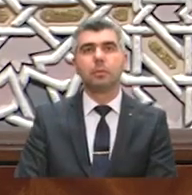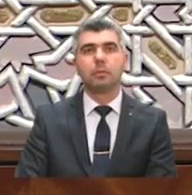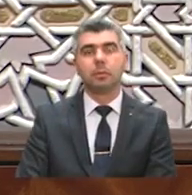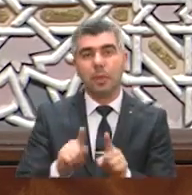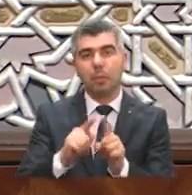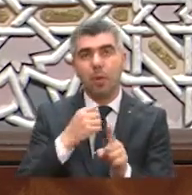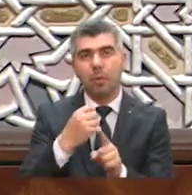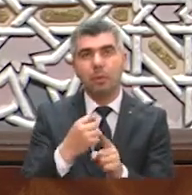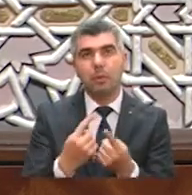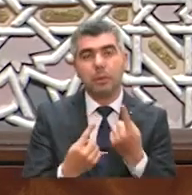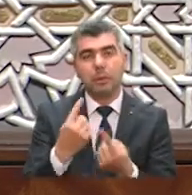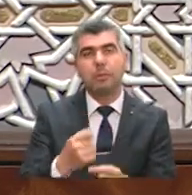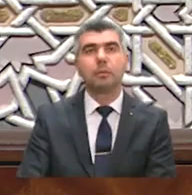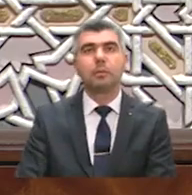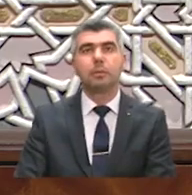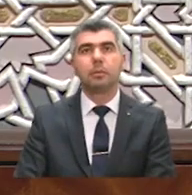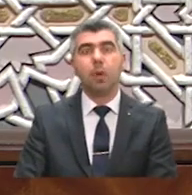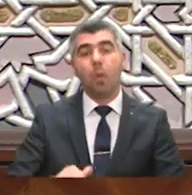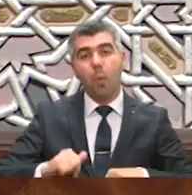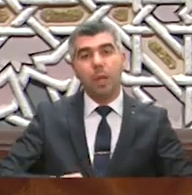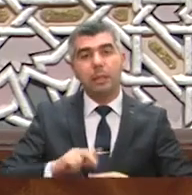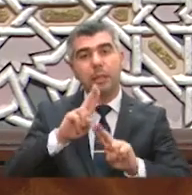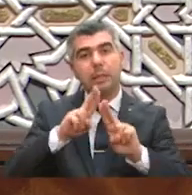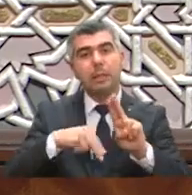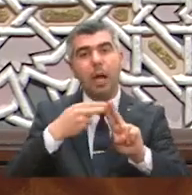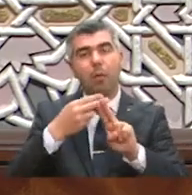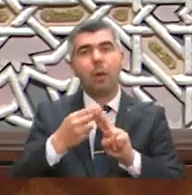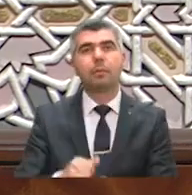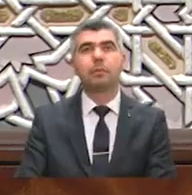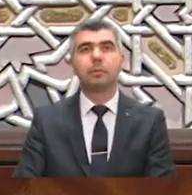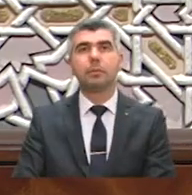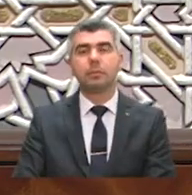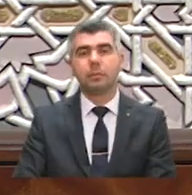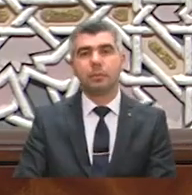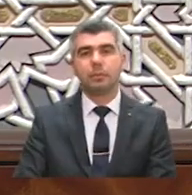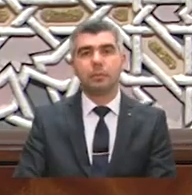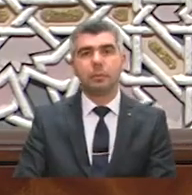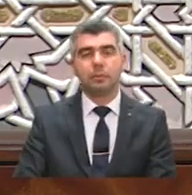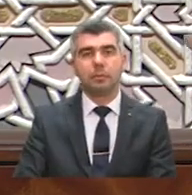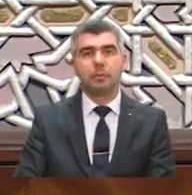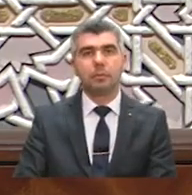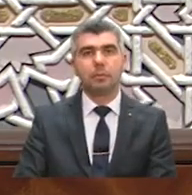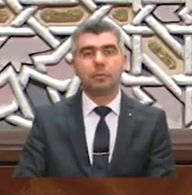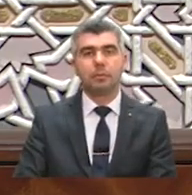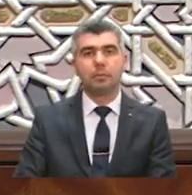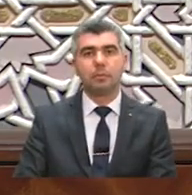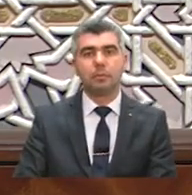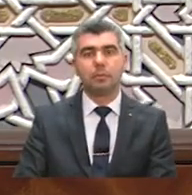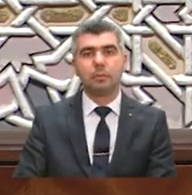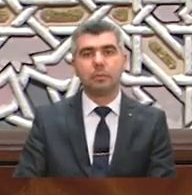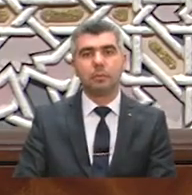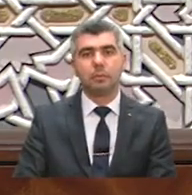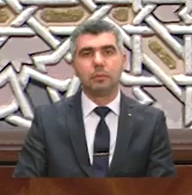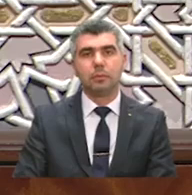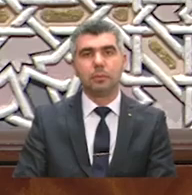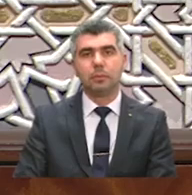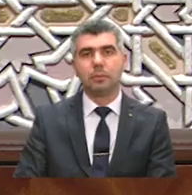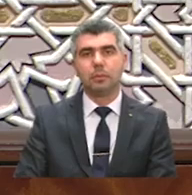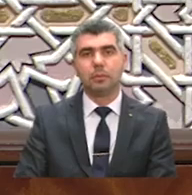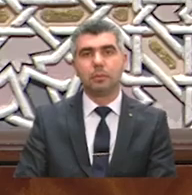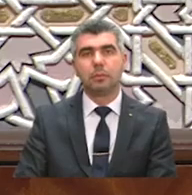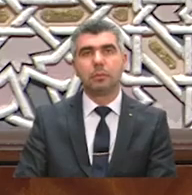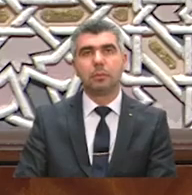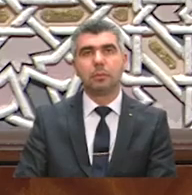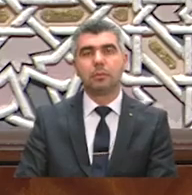هذا الشيء. سي الوزيره كتجاوب وطارح. مالك انت, ومالك انت, اش هاد العبات, اش هاد العبات السيما؟ بغيتي تسالي كاع